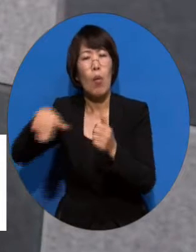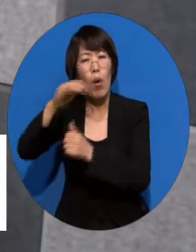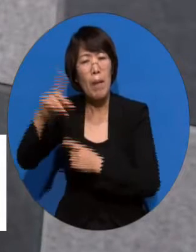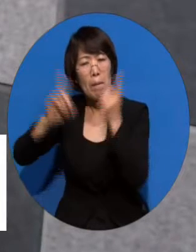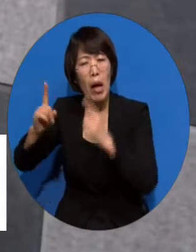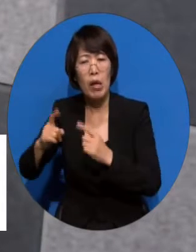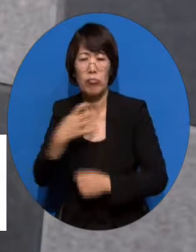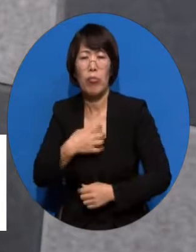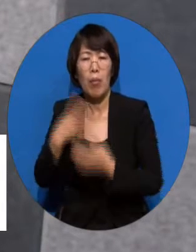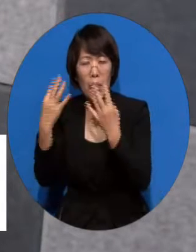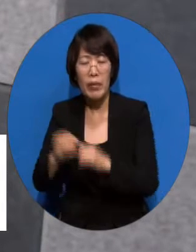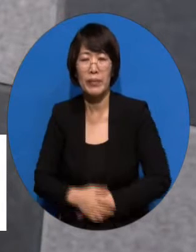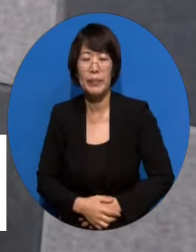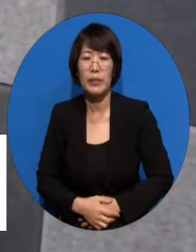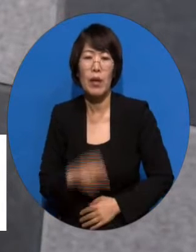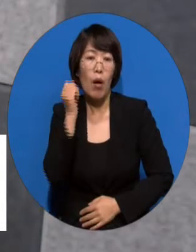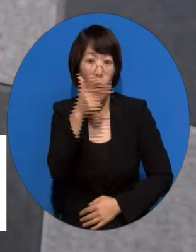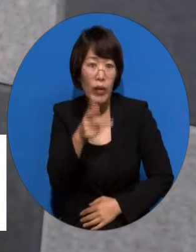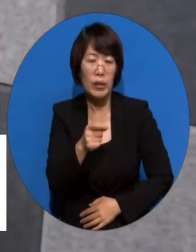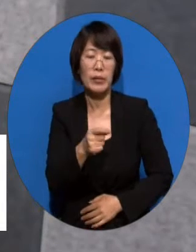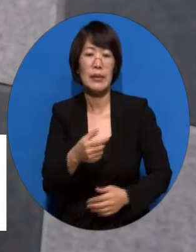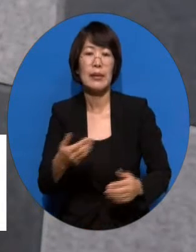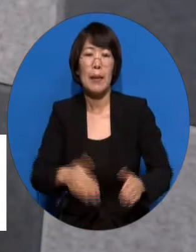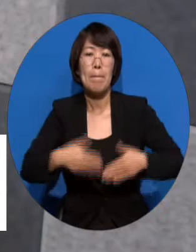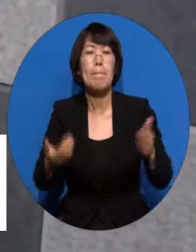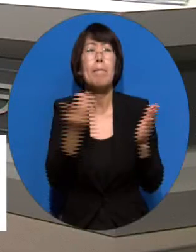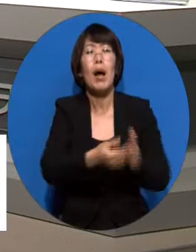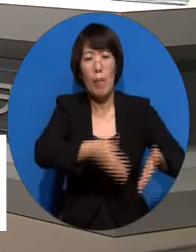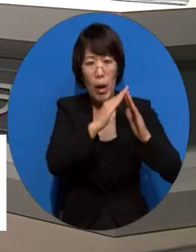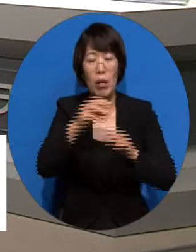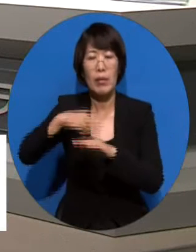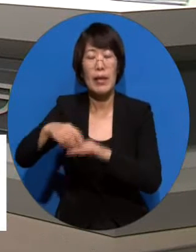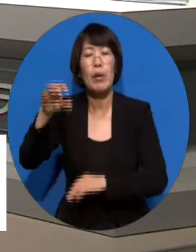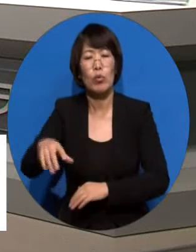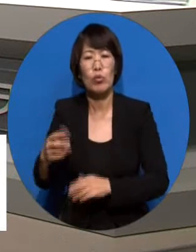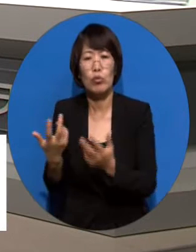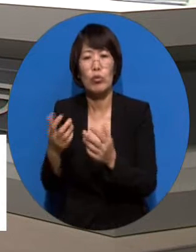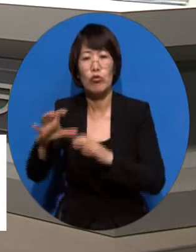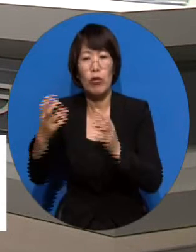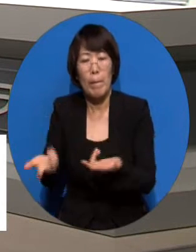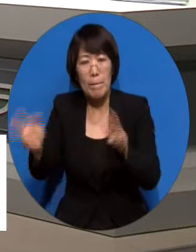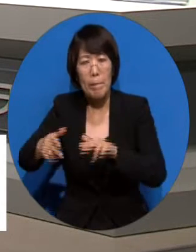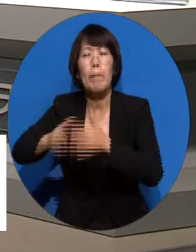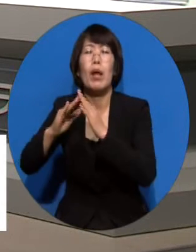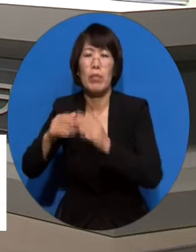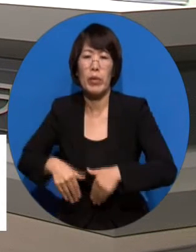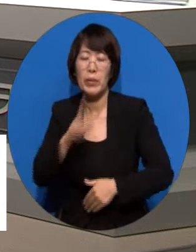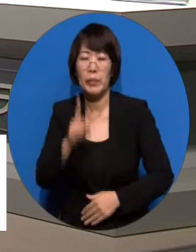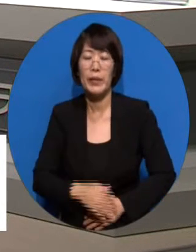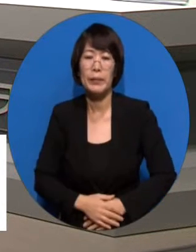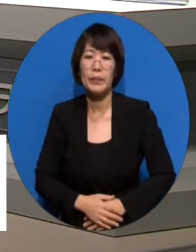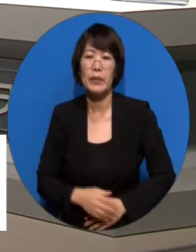많은 우려를 안고 있다며 호텔은 남항 구주의 건립하고 삼학도 에는 국가 정원을 추진해야 한다 고 말했습니다